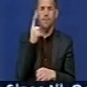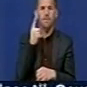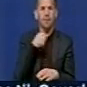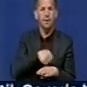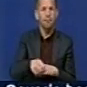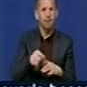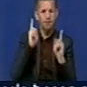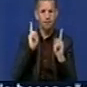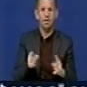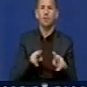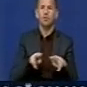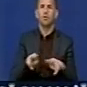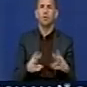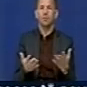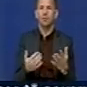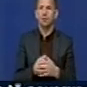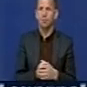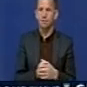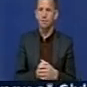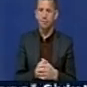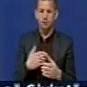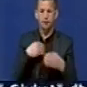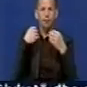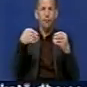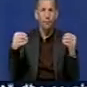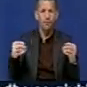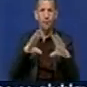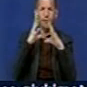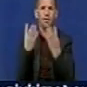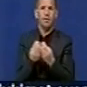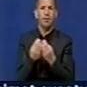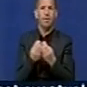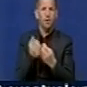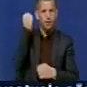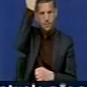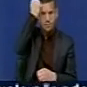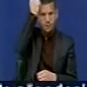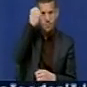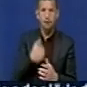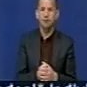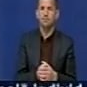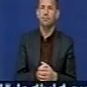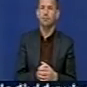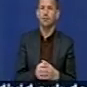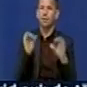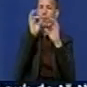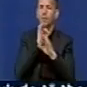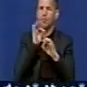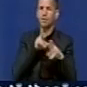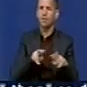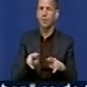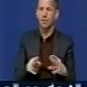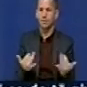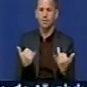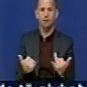gjykatën. Ne i përmendëm me krime që janë bën në Kosovë, edhe asnjë rast të ngrit. Sot